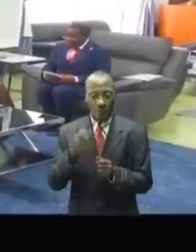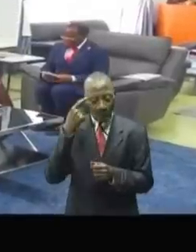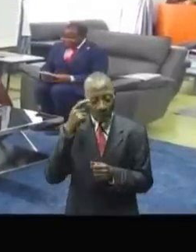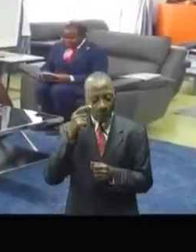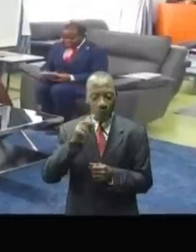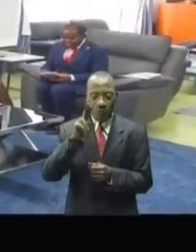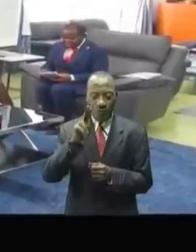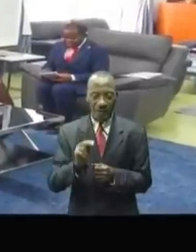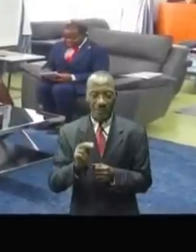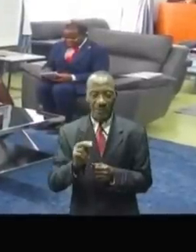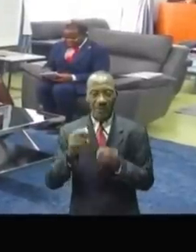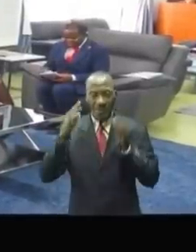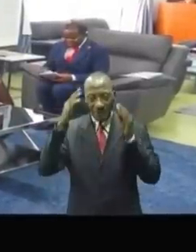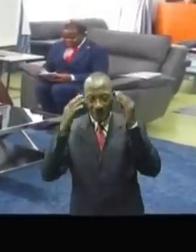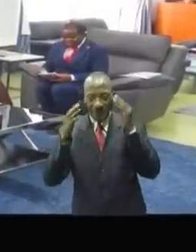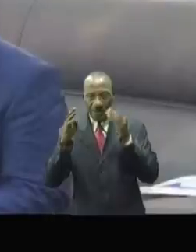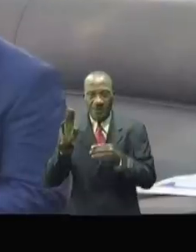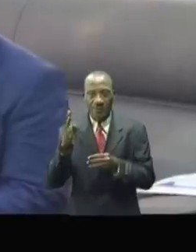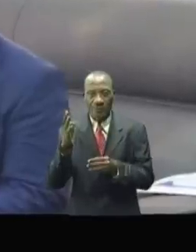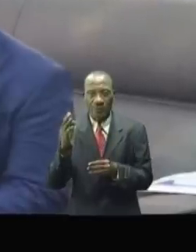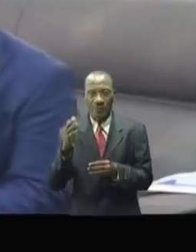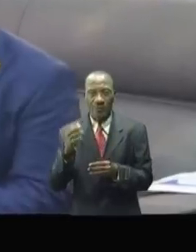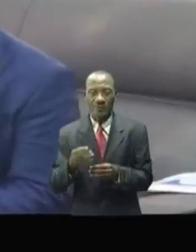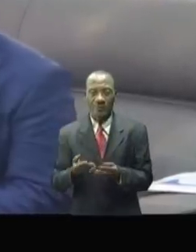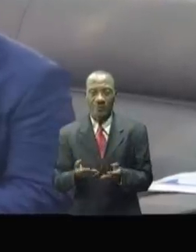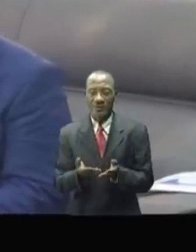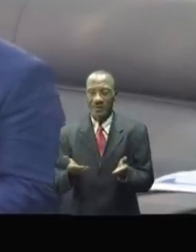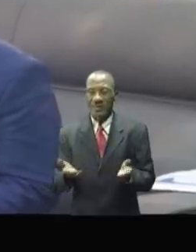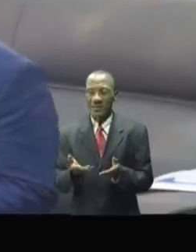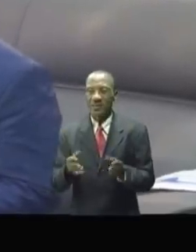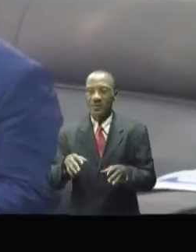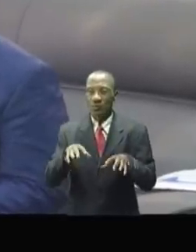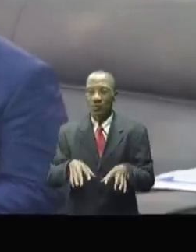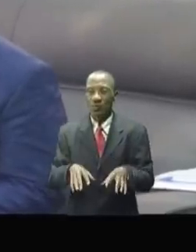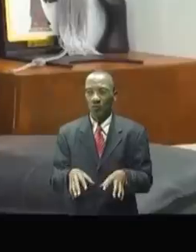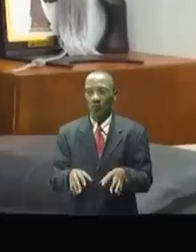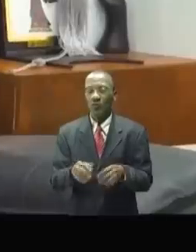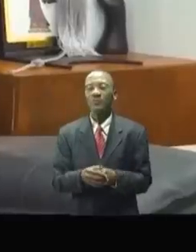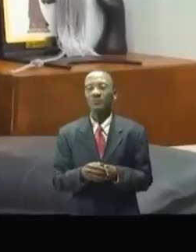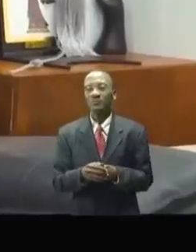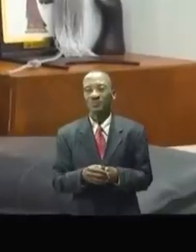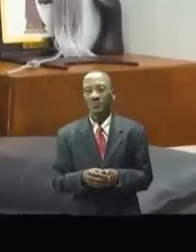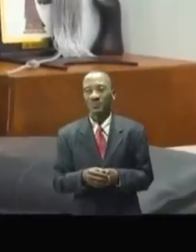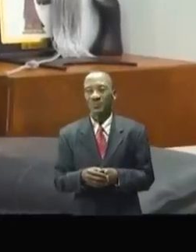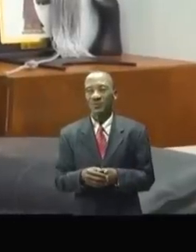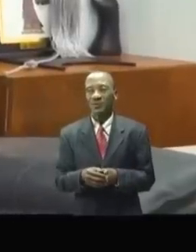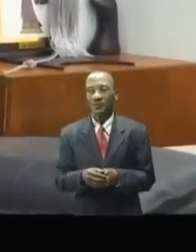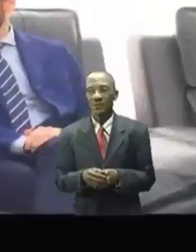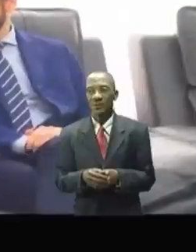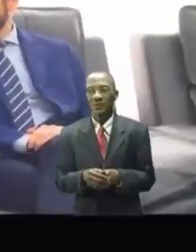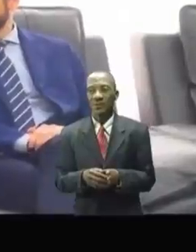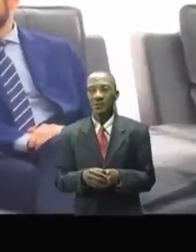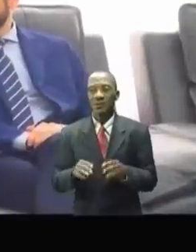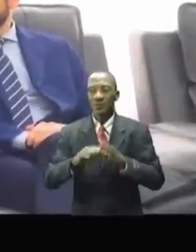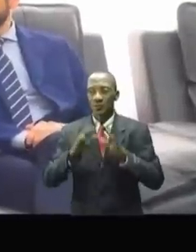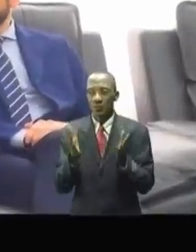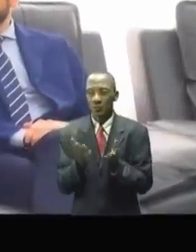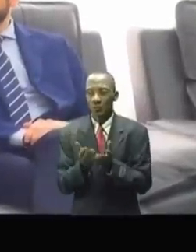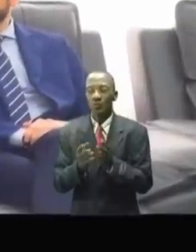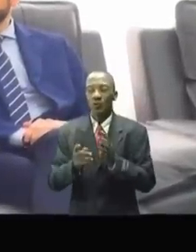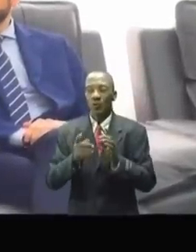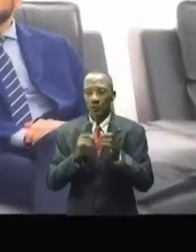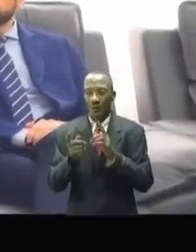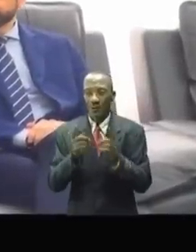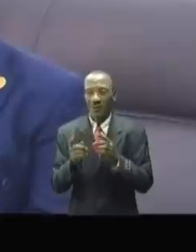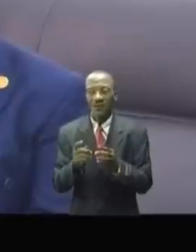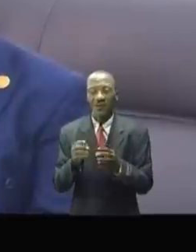s'apprête à organiser étaient au centre d'une audience que le président du Sénat, Modeste Bahati, a accordée à la délégation de la mission